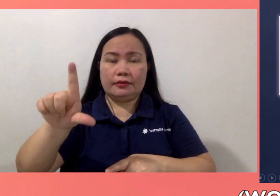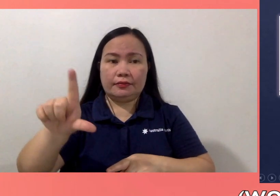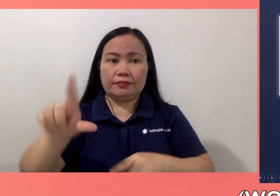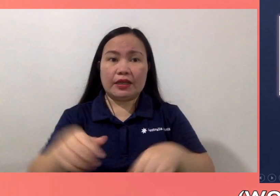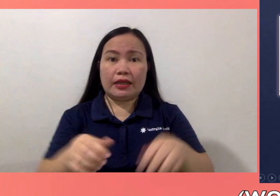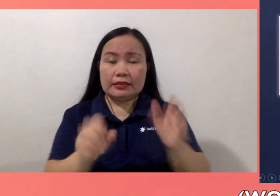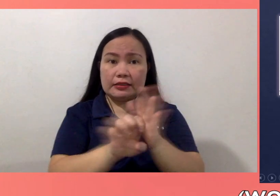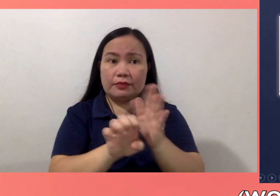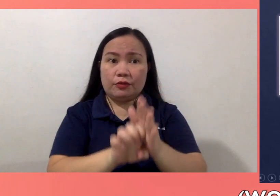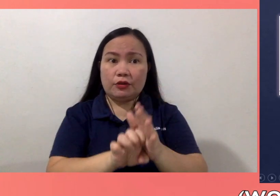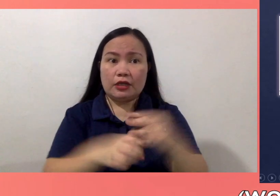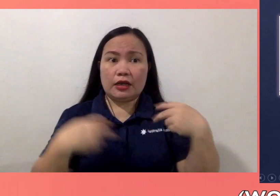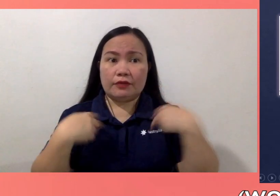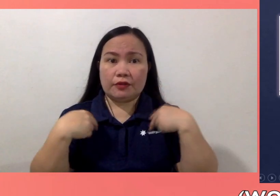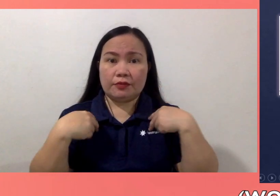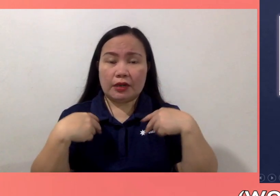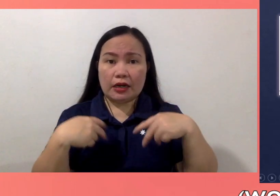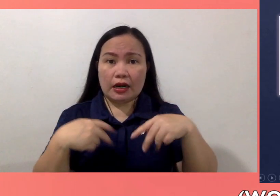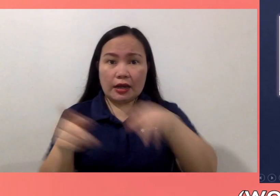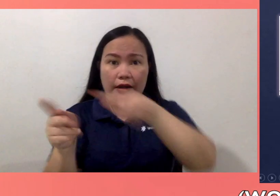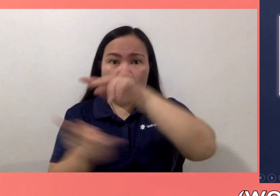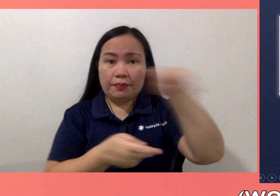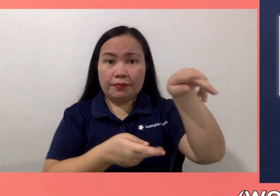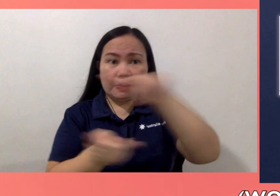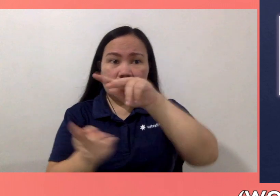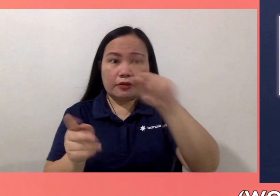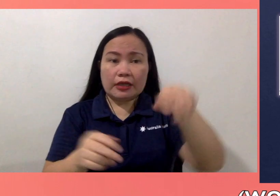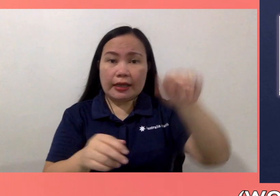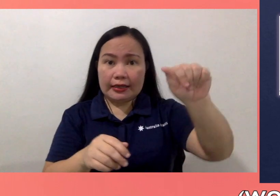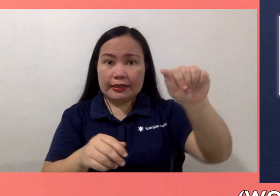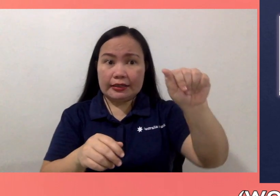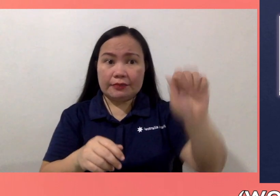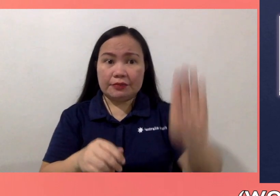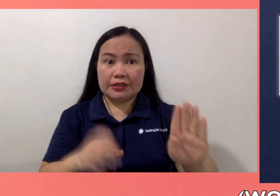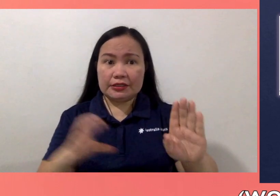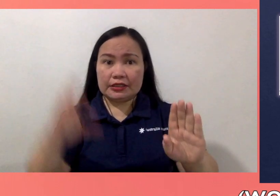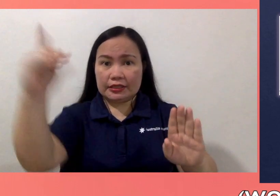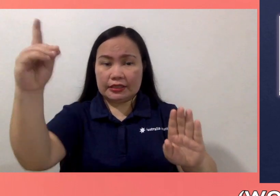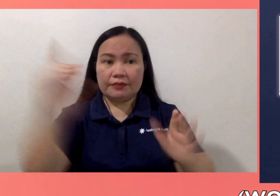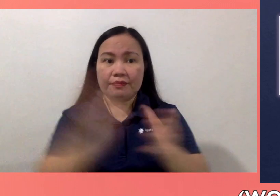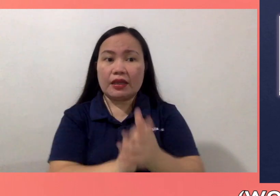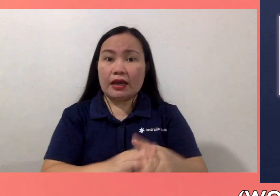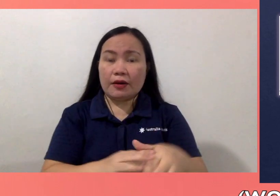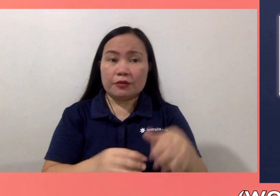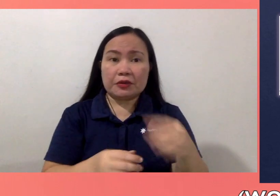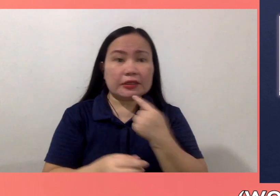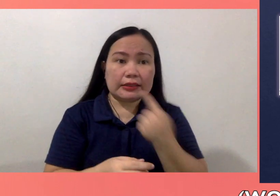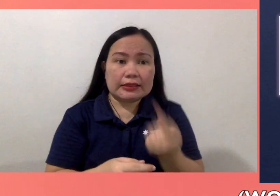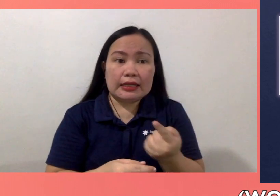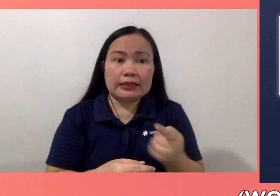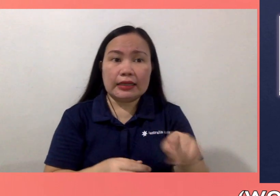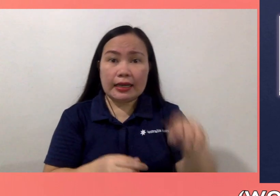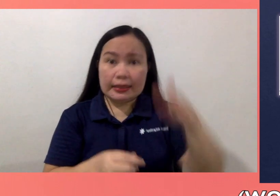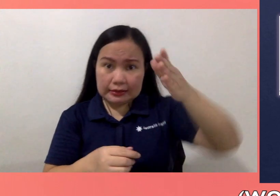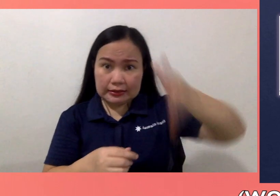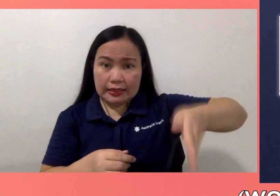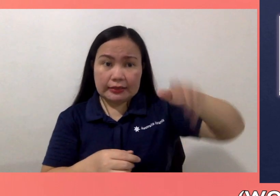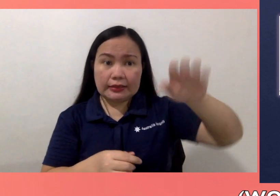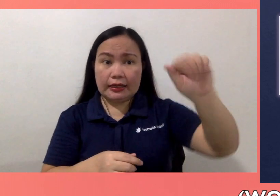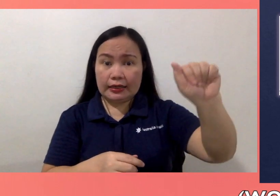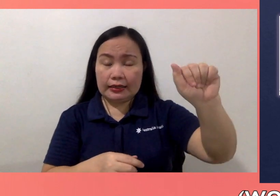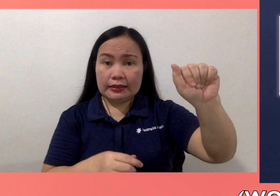D. So, masasabi natin na si AD, so yung side AD